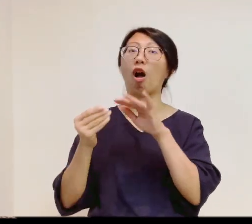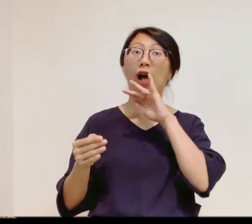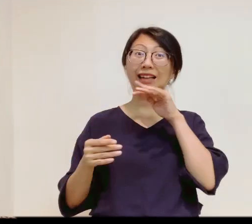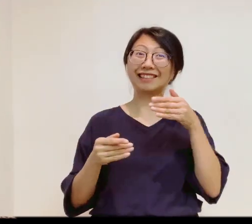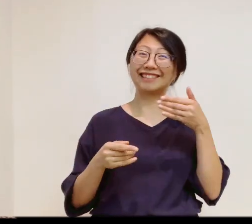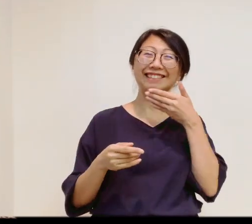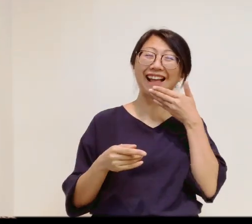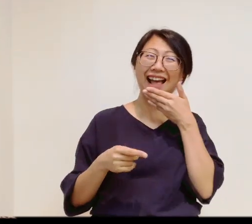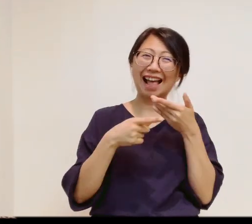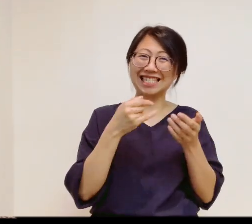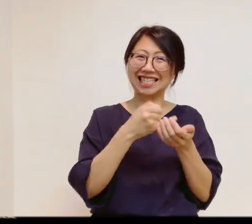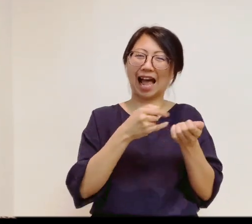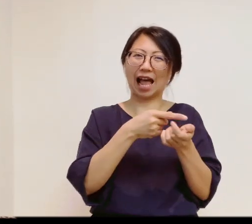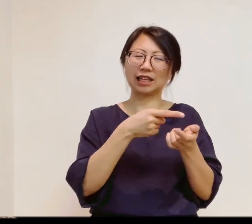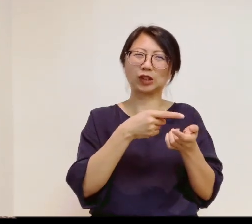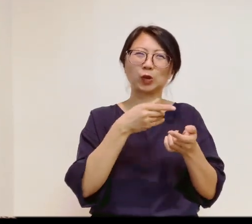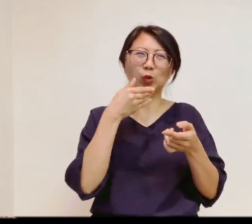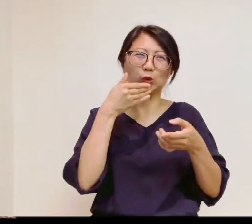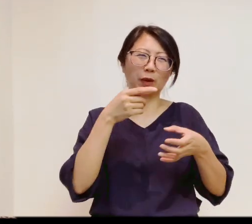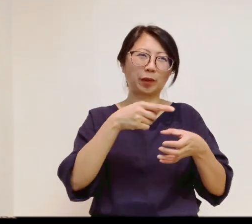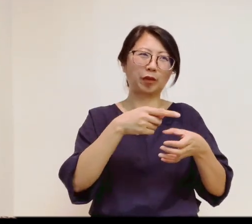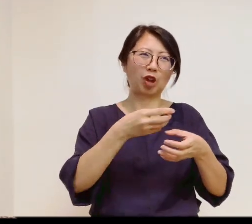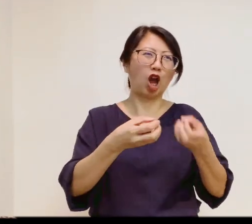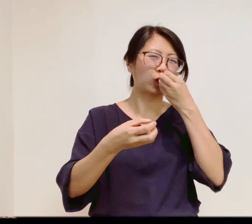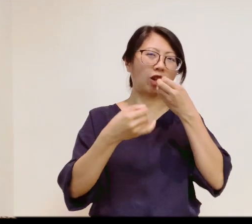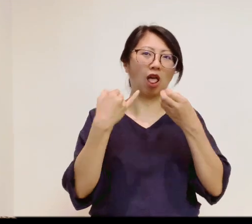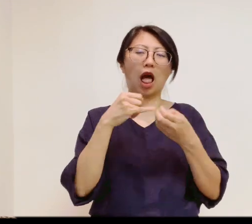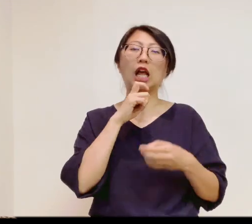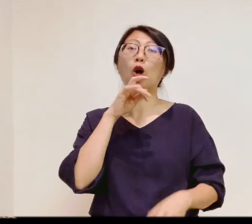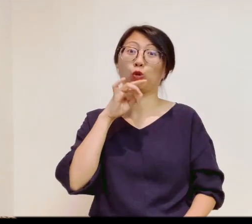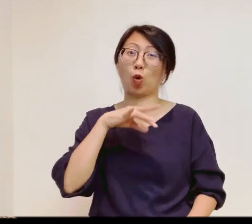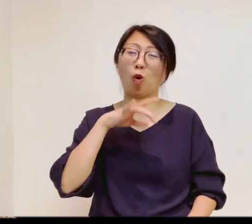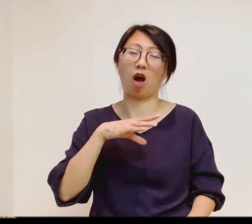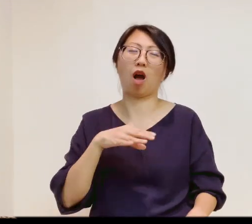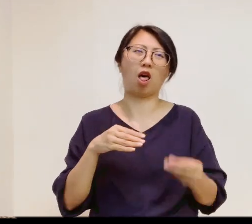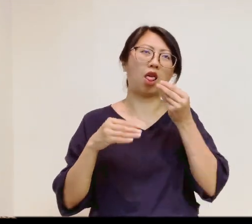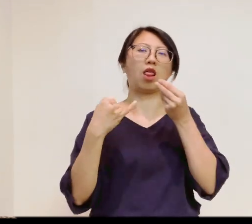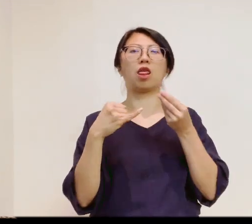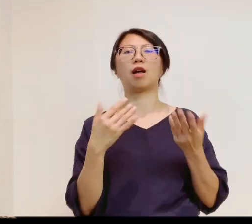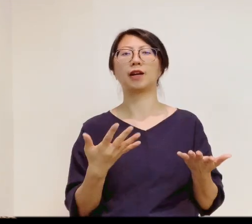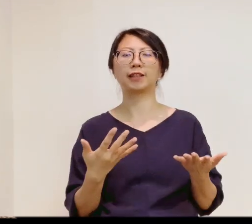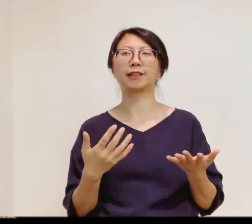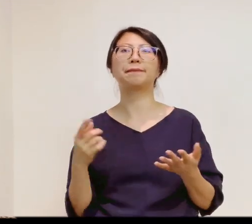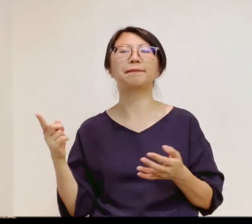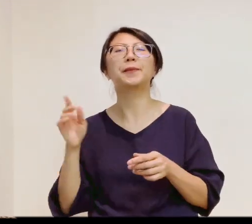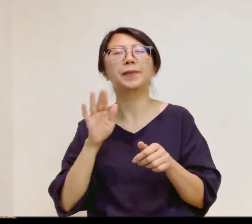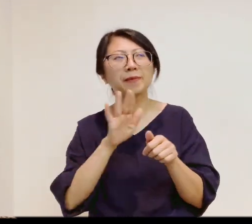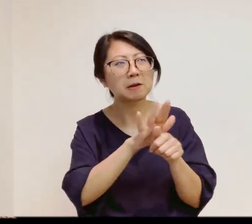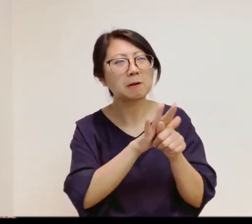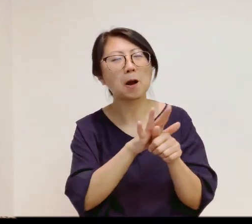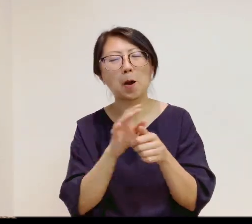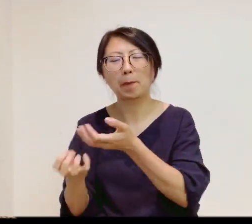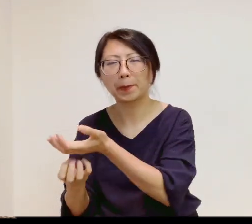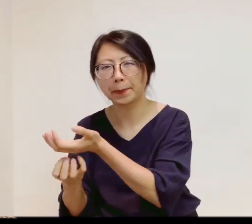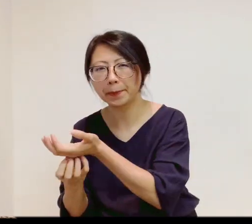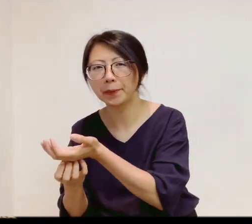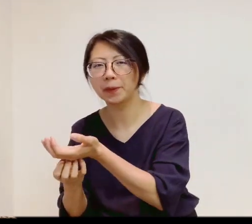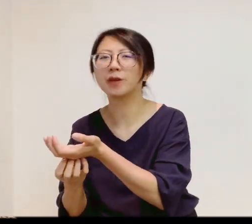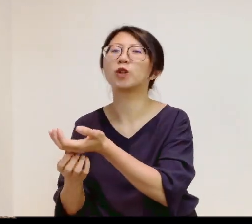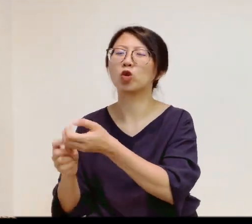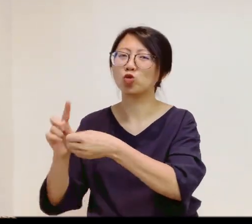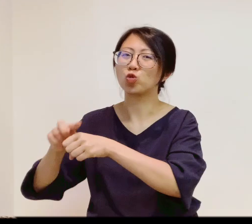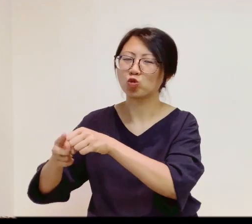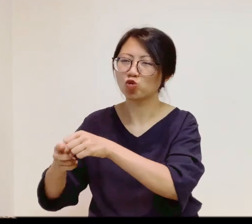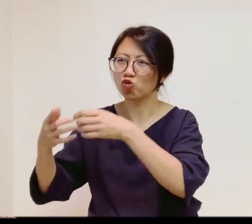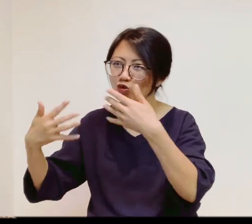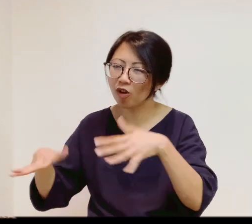兵啊等等嗰啲咁樣咧，去煮佢啲薯仔，因為啲薯仔如果唔煮熟咧，其實有毒噶嘛。咁就算你分配咗有薯仔都好啦，你冇辦法可